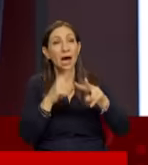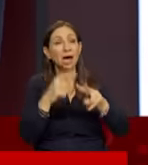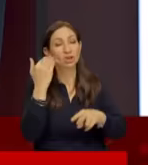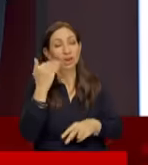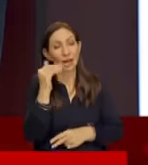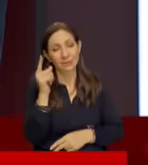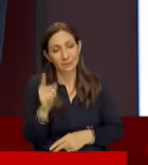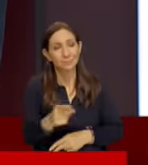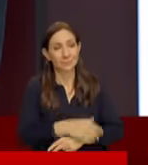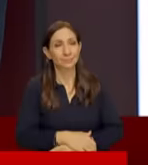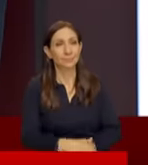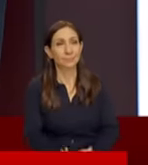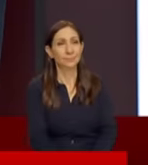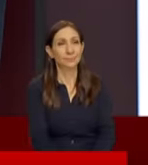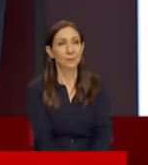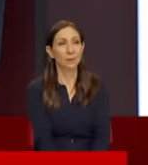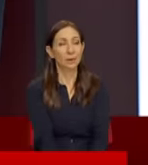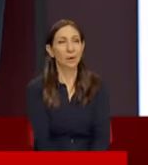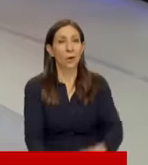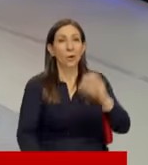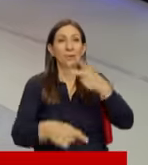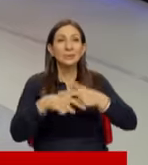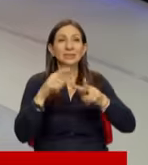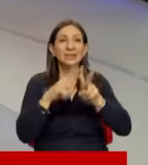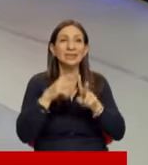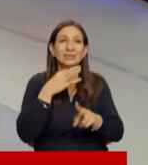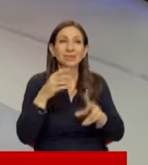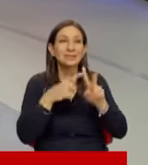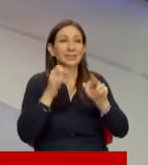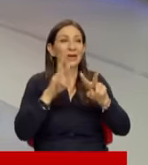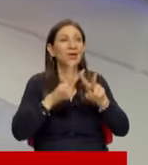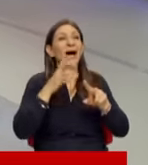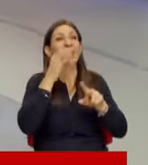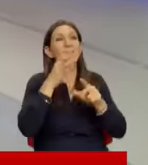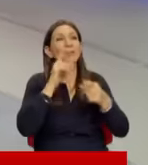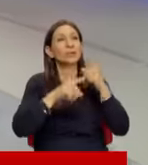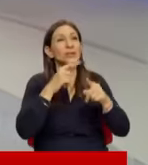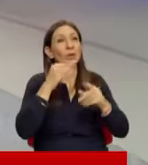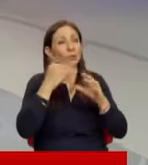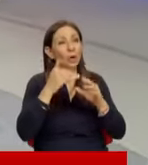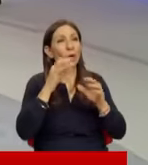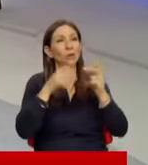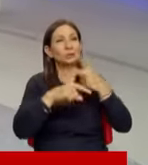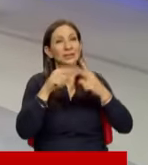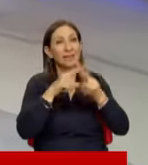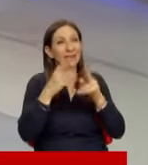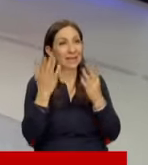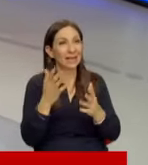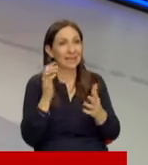İyi Parti'yi not etmek gerekir. Ozan Gündoğdu, teşekkürler. Now Haber ekonomi ve siyaset yorumcusu Ozan Gündoğdu'yla